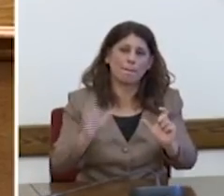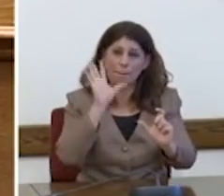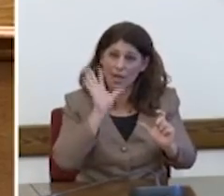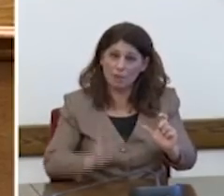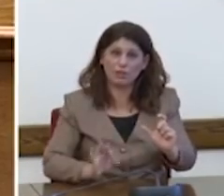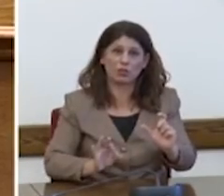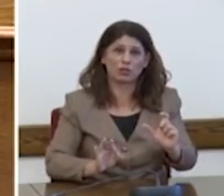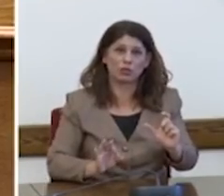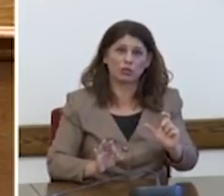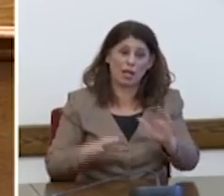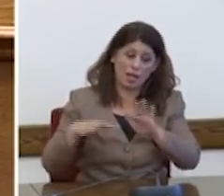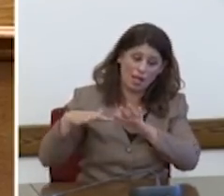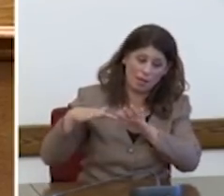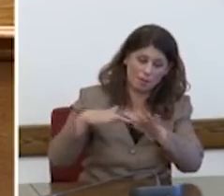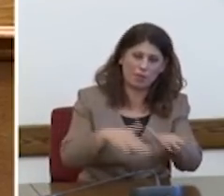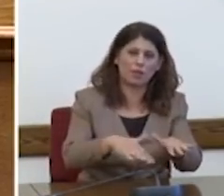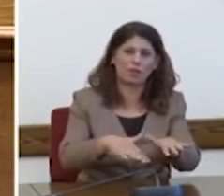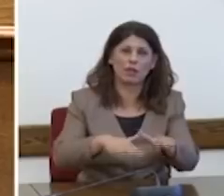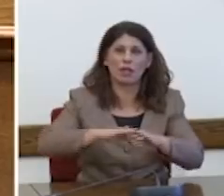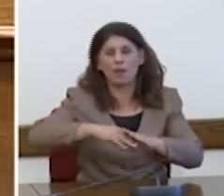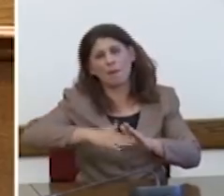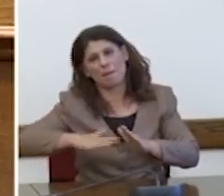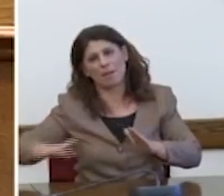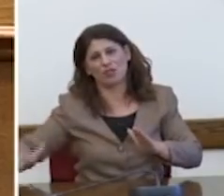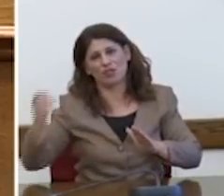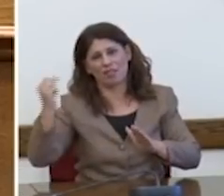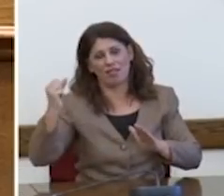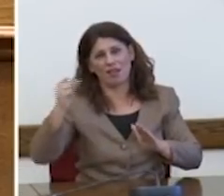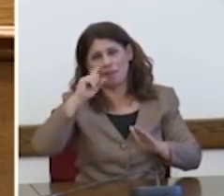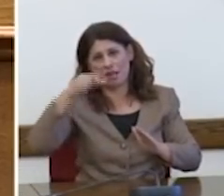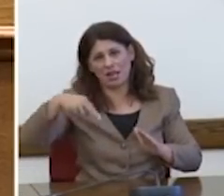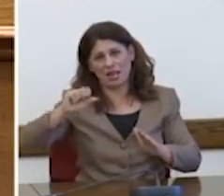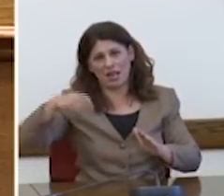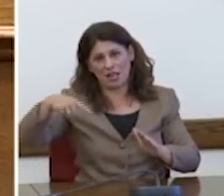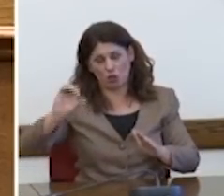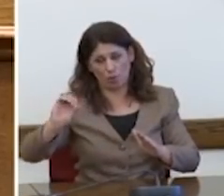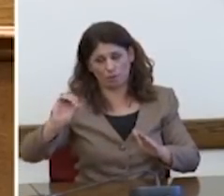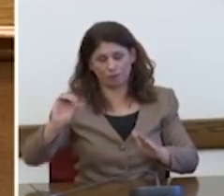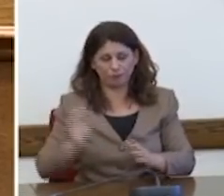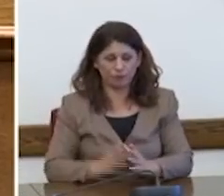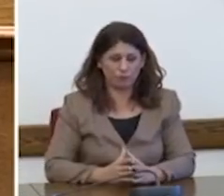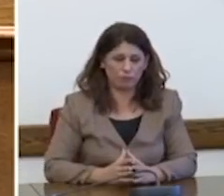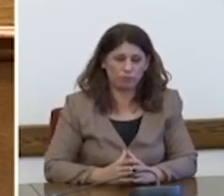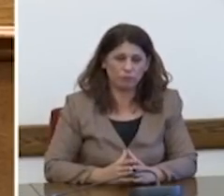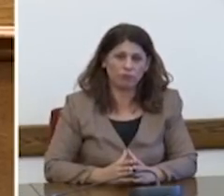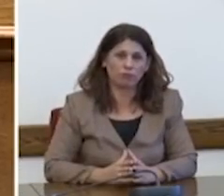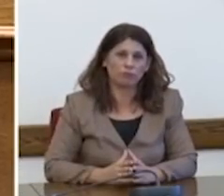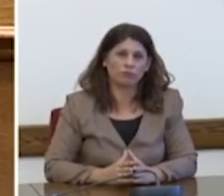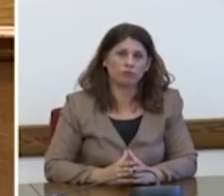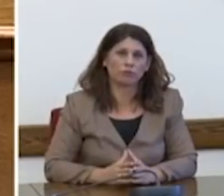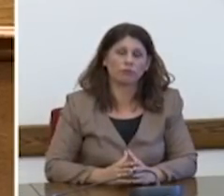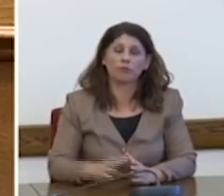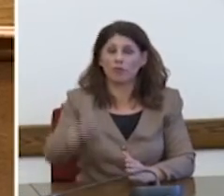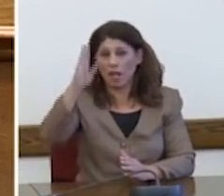πραγματικότητα επιθετική μεσογειακή δύναμη του ΝΑΤΟ. Όσο απέτρεψαν τα γαλλικά και αμερικάνικα όπλα